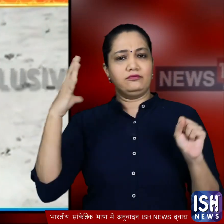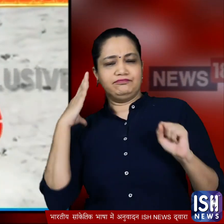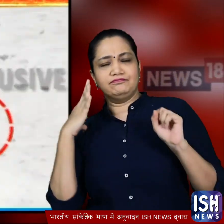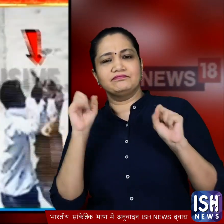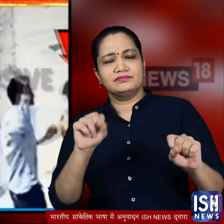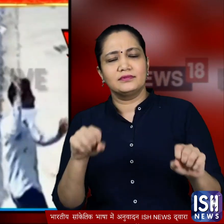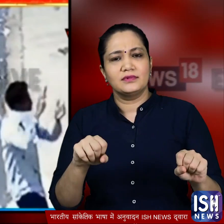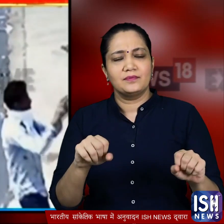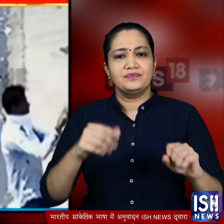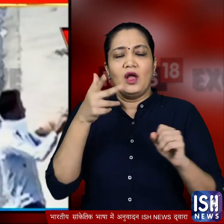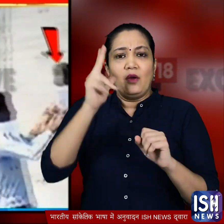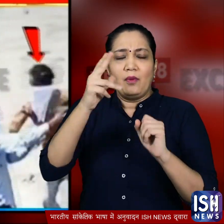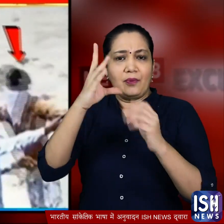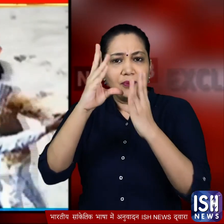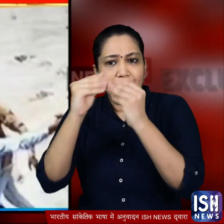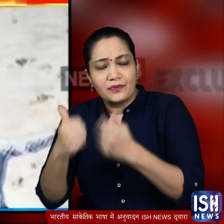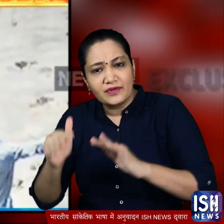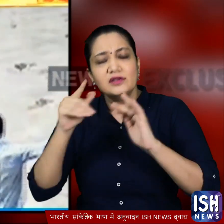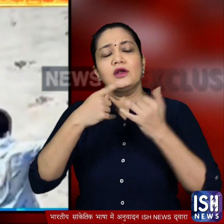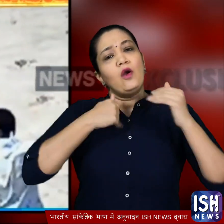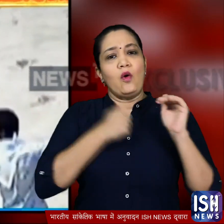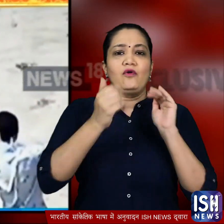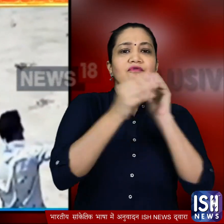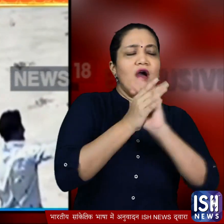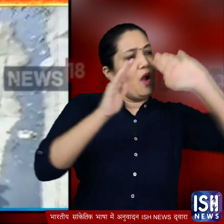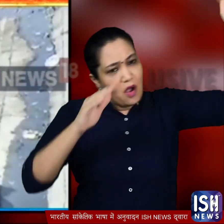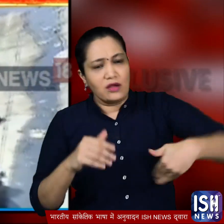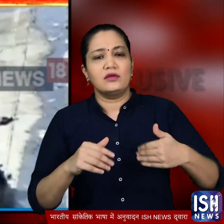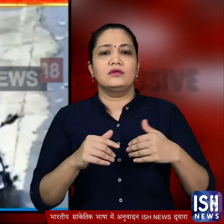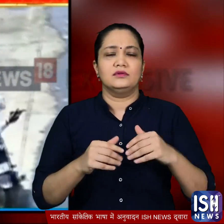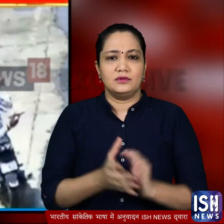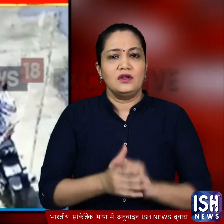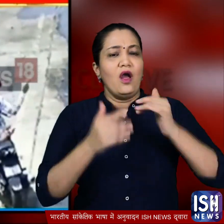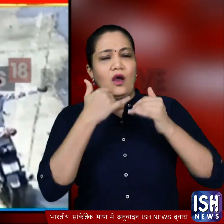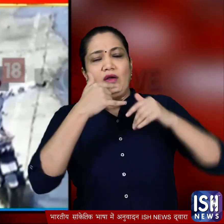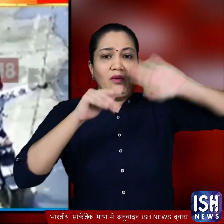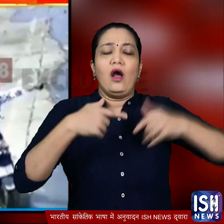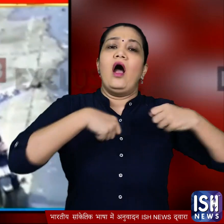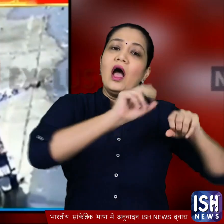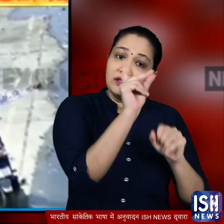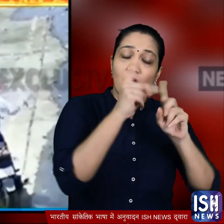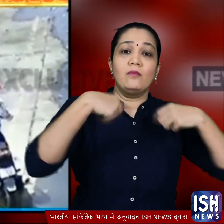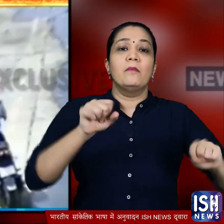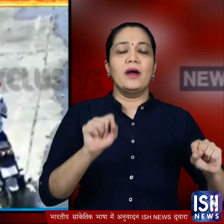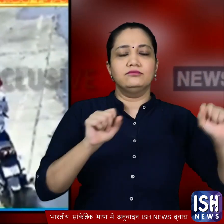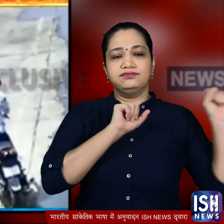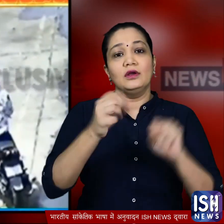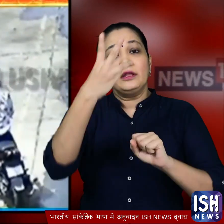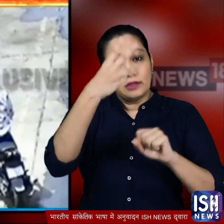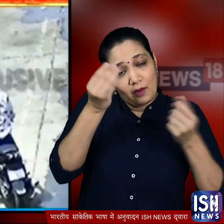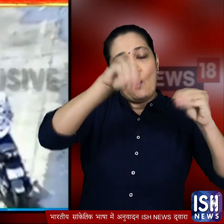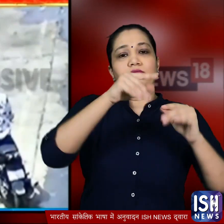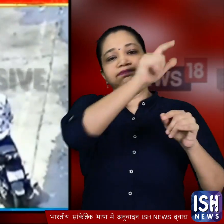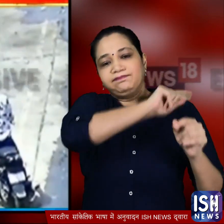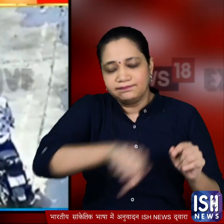इंतजार करते दिखे। गोलियां खत्म होने के बाद बदमाश ने अपने दूसरे साथियों को भी बुला लिया। इशारा मिलते ही दूसरी मोटरसाइकिल पर सवार 3 और